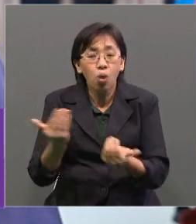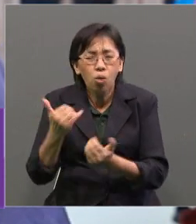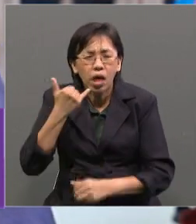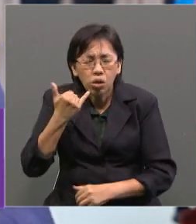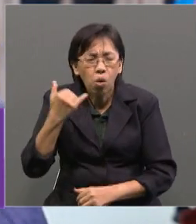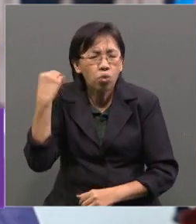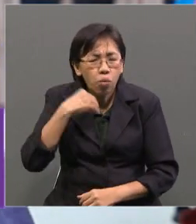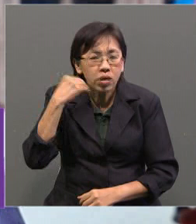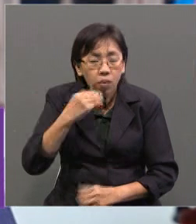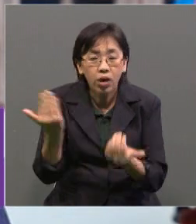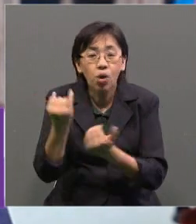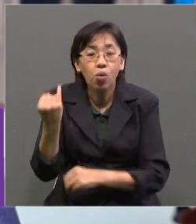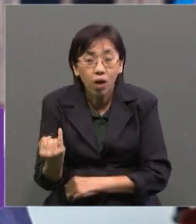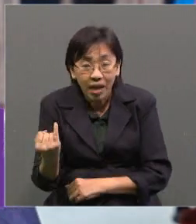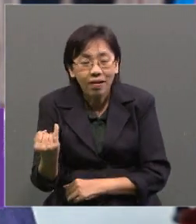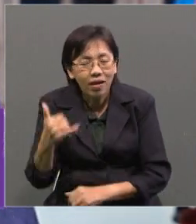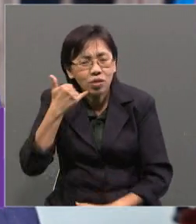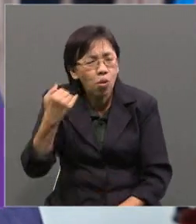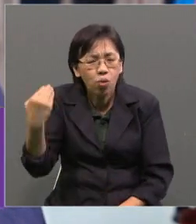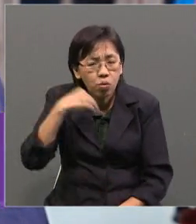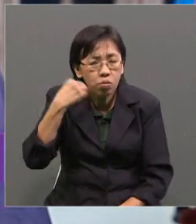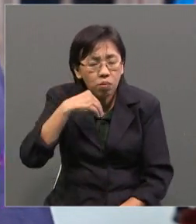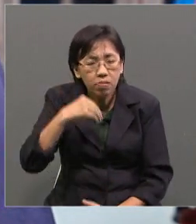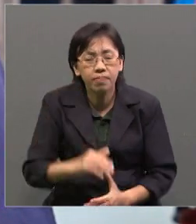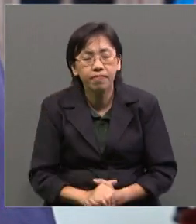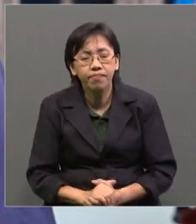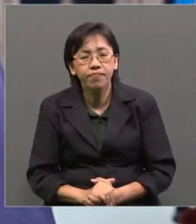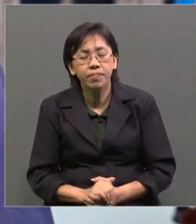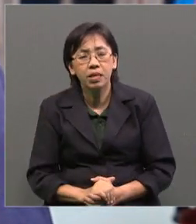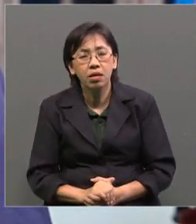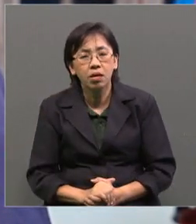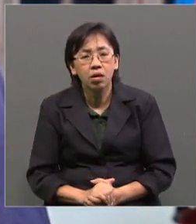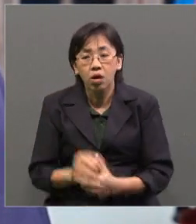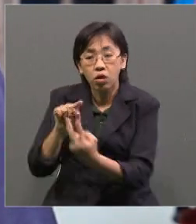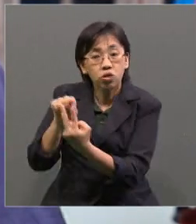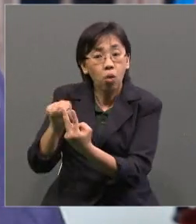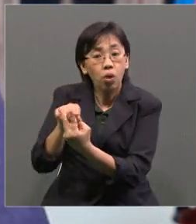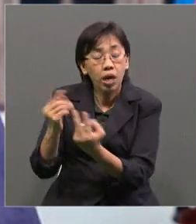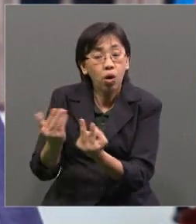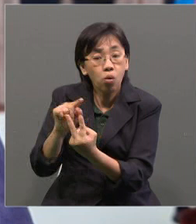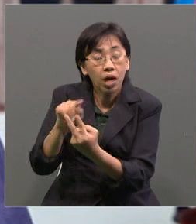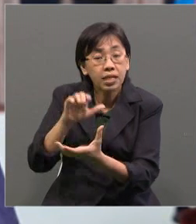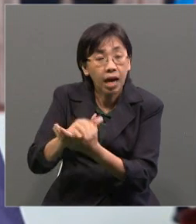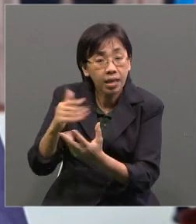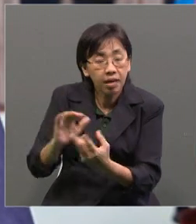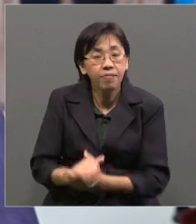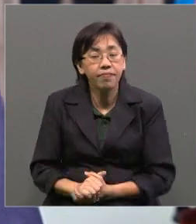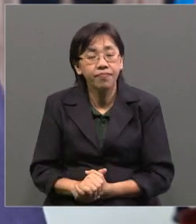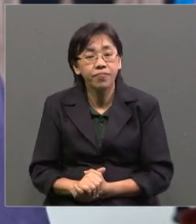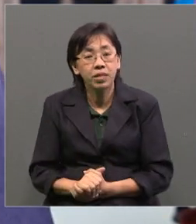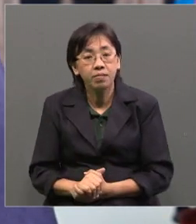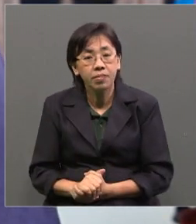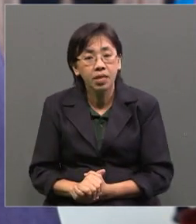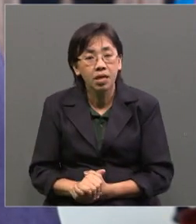ตัวเล็กไอ้พงเทพเนี่ย แล้วทั้งสองคนนี้มีภรรยามีครอบครัวยังคะ พิชาติมีแล้วครับมีลูกค